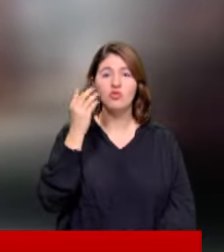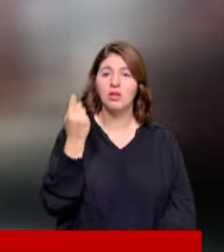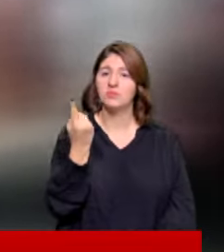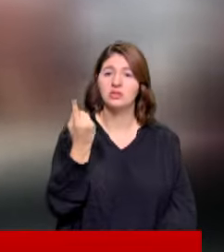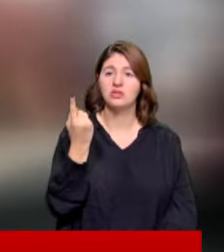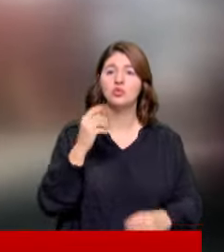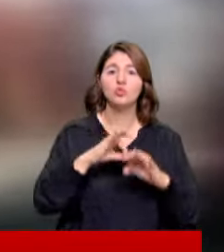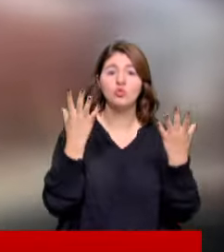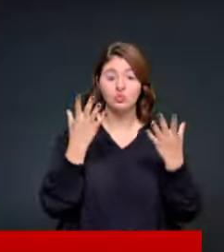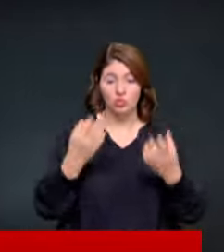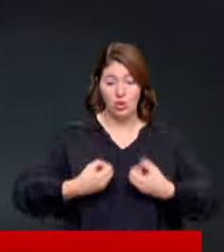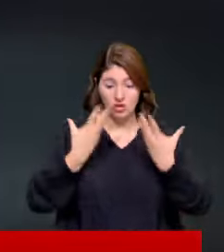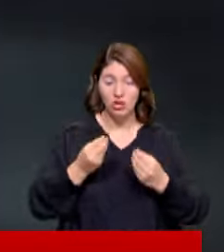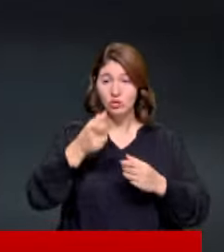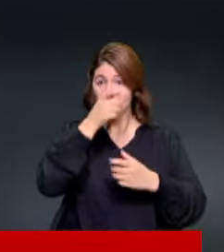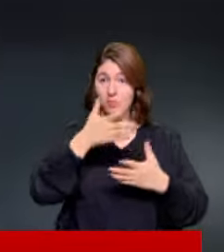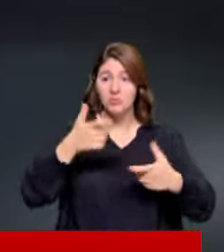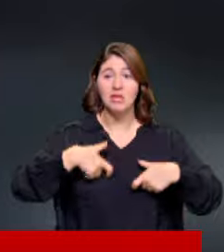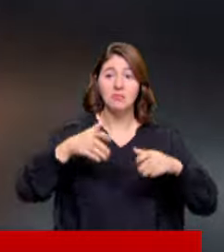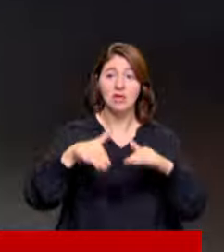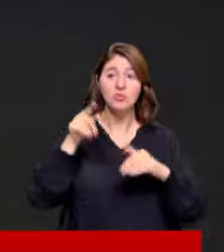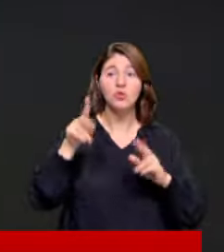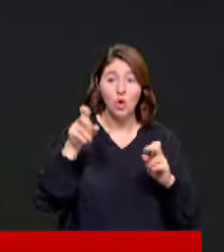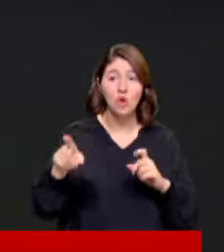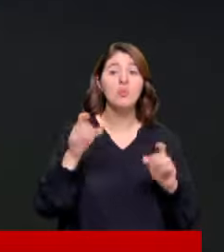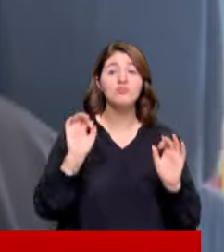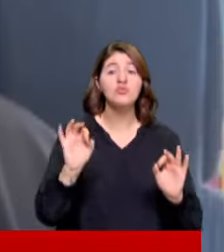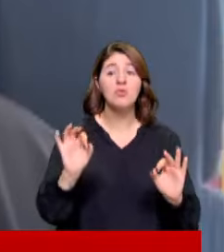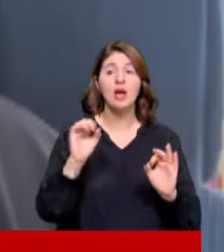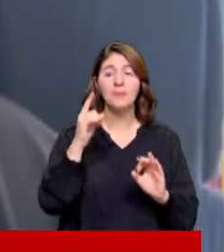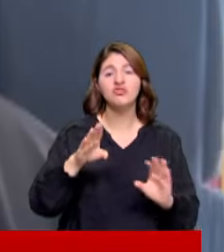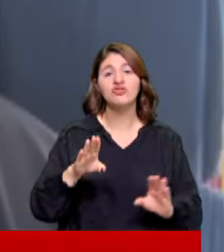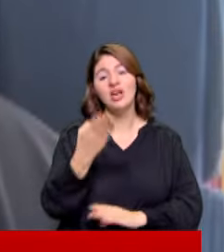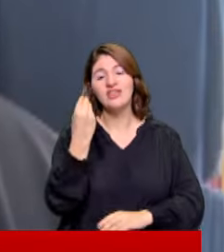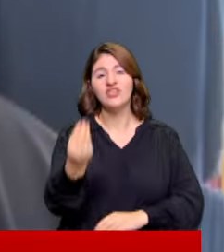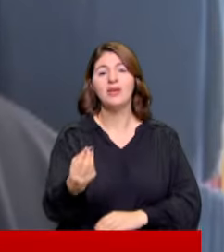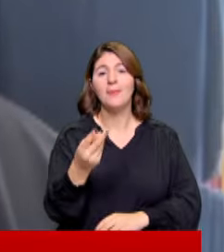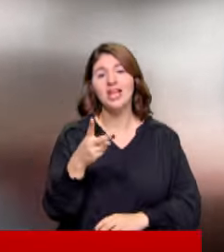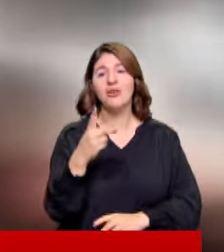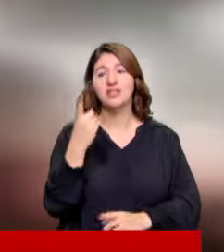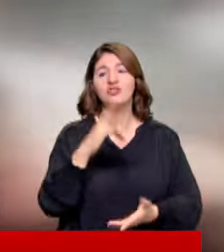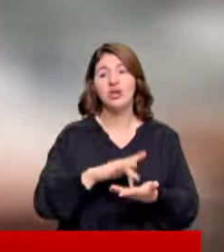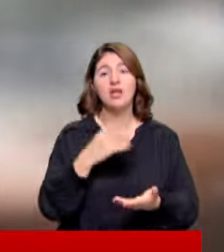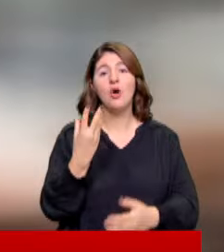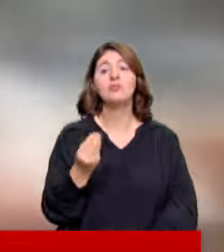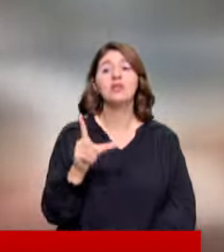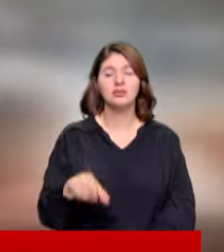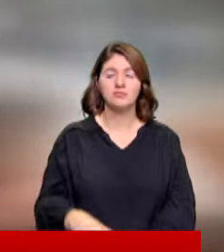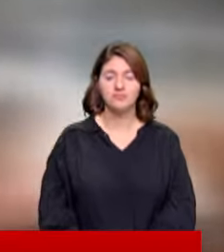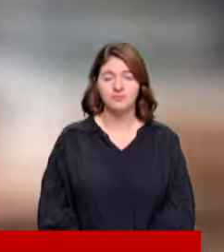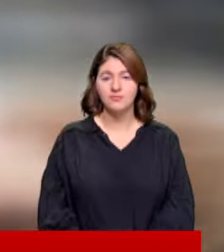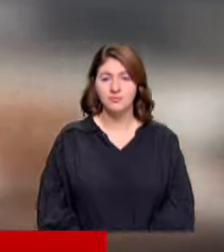çözüm üreticileri olarak Türkiye Büyük Millet Meclisi bu konuda mutlaka bir caydırıcı tedbirler almak zorunda.